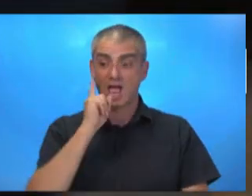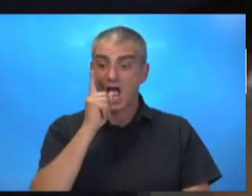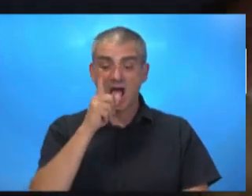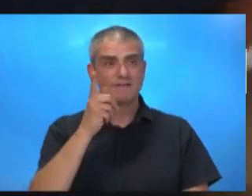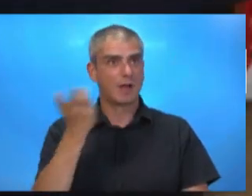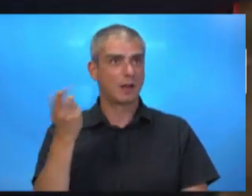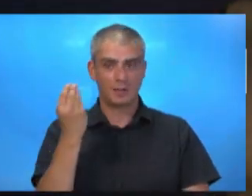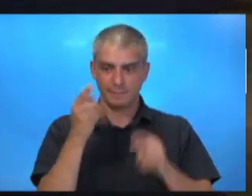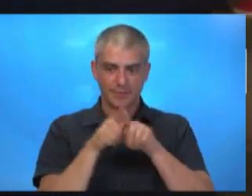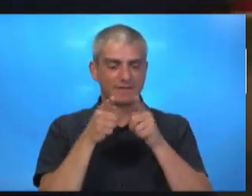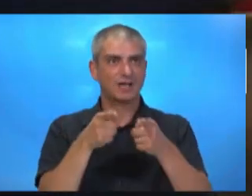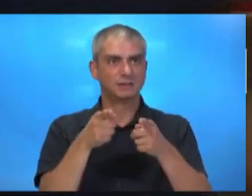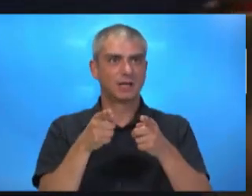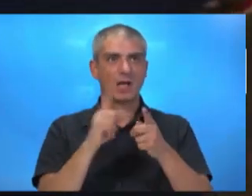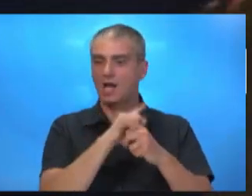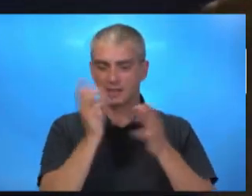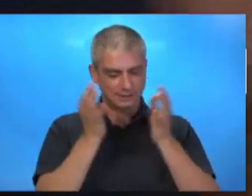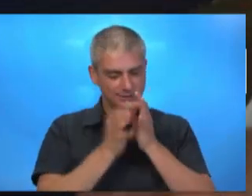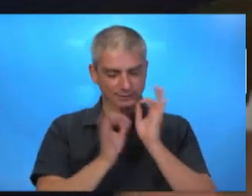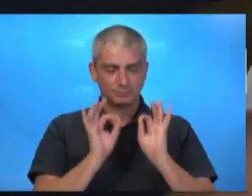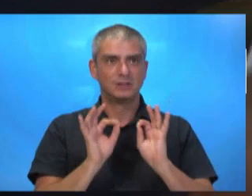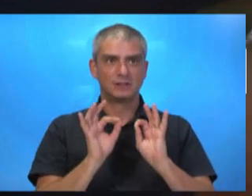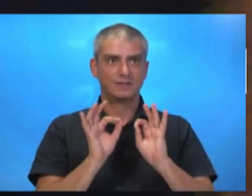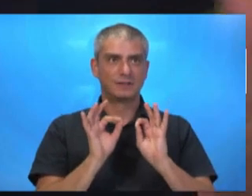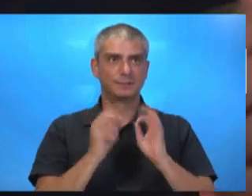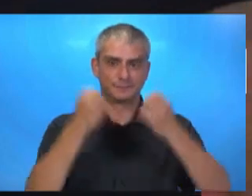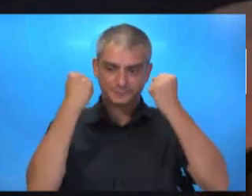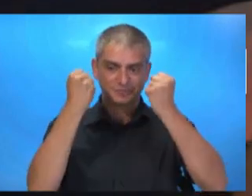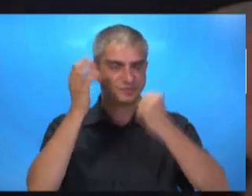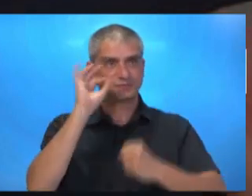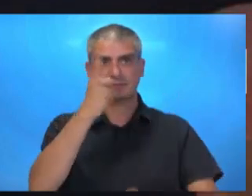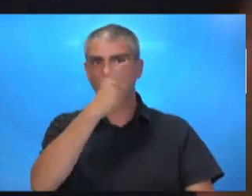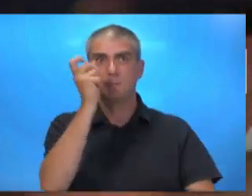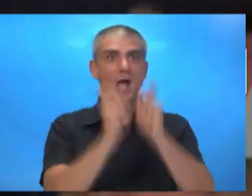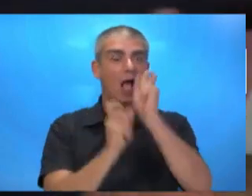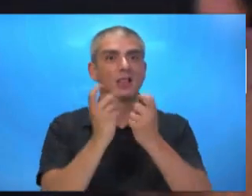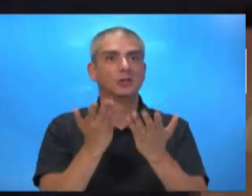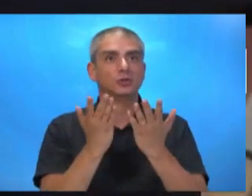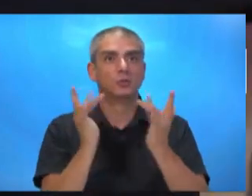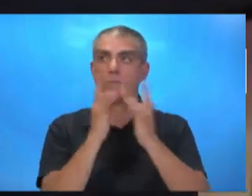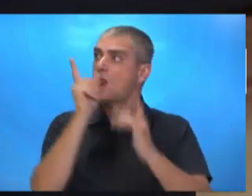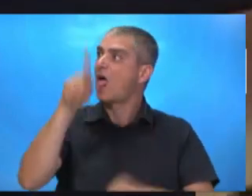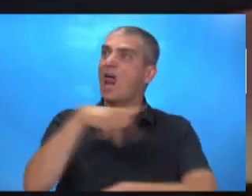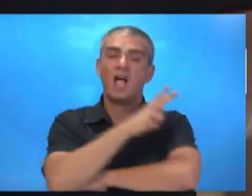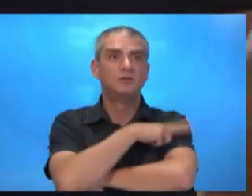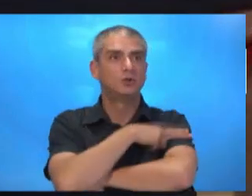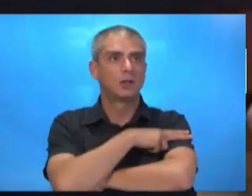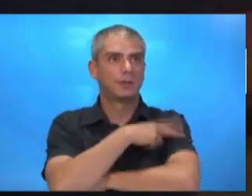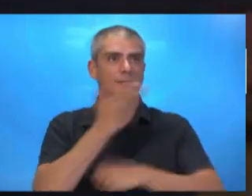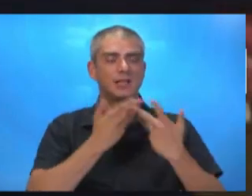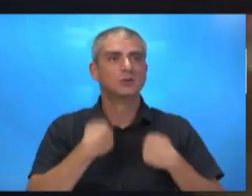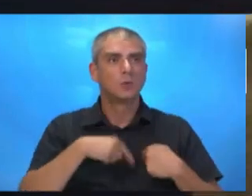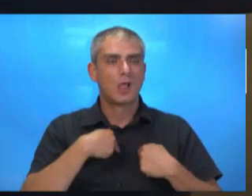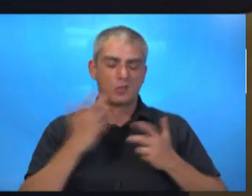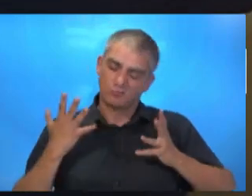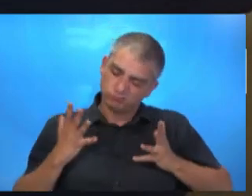הזו, ברמה הכי קונקרטית, הפגנה של 100 אנשים מול 1,000 שוטרים, התייחסו אלינו